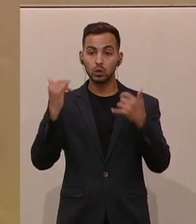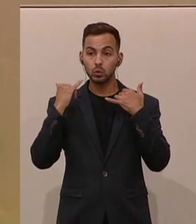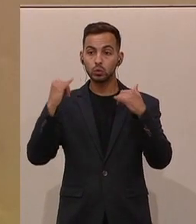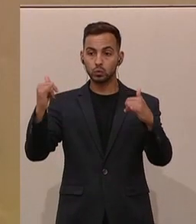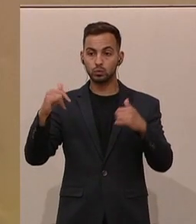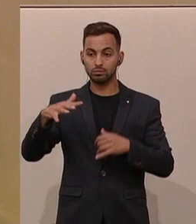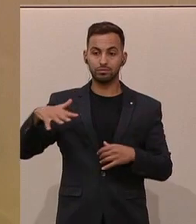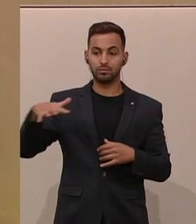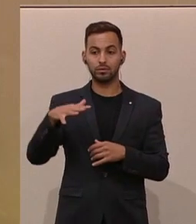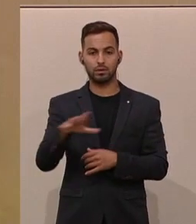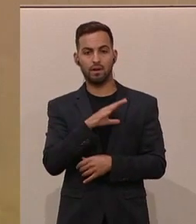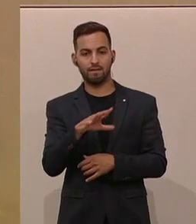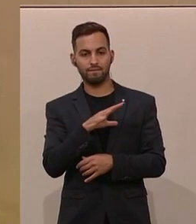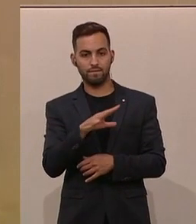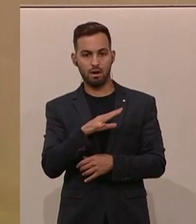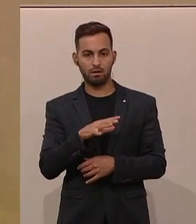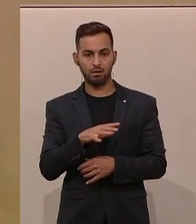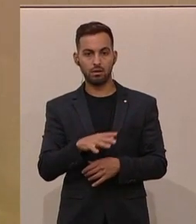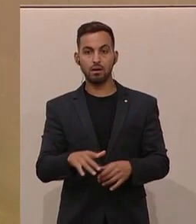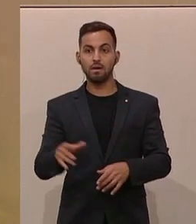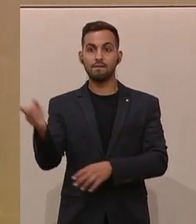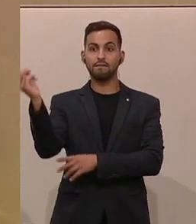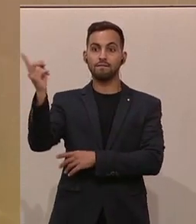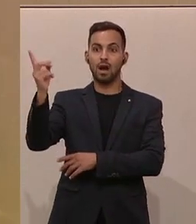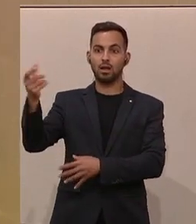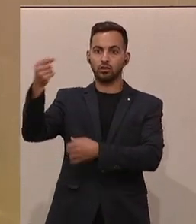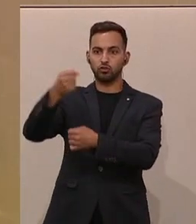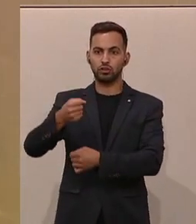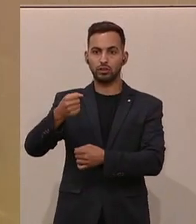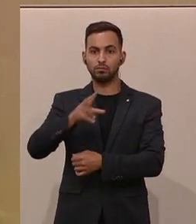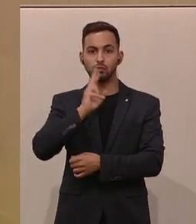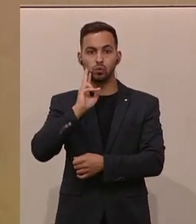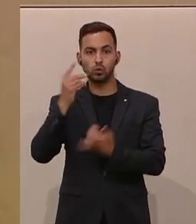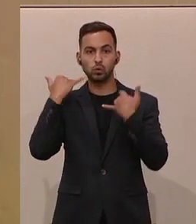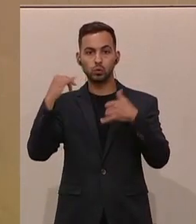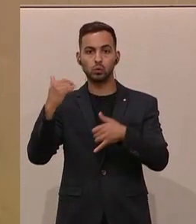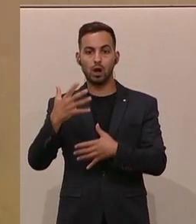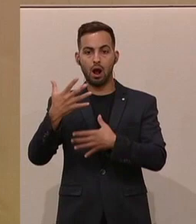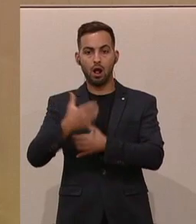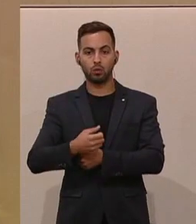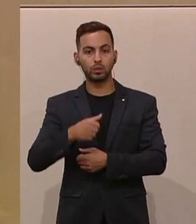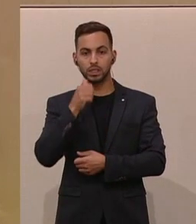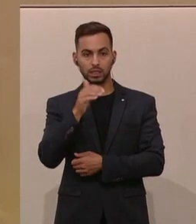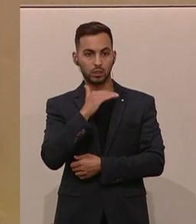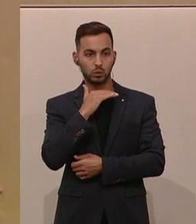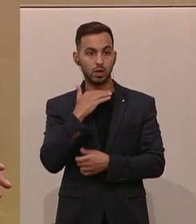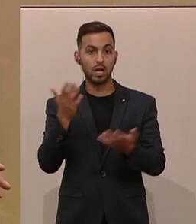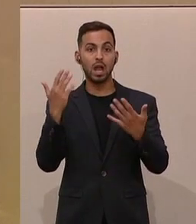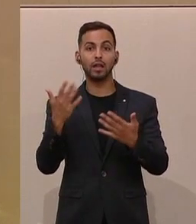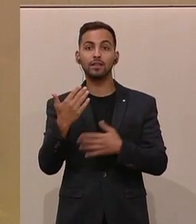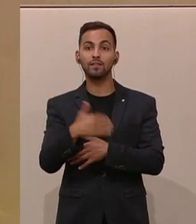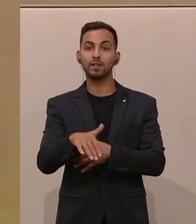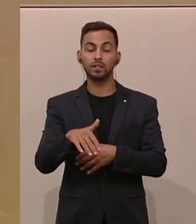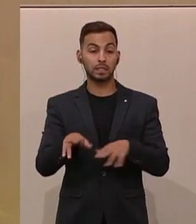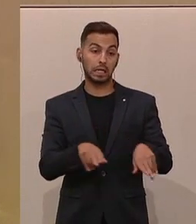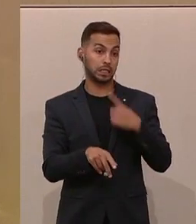ausgehenden Gefahren hinzuweisen. Die aufgestellten Warnschilder, Achtung Mutterkuhhaltung, waren nicht ausreichend. Der Landwirt hätte nach